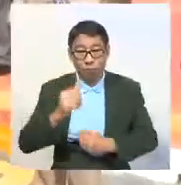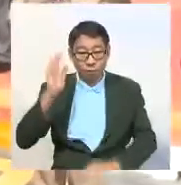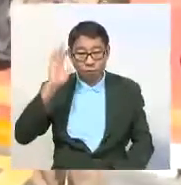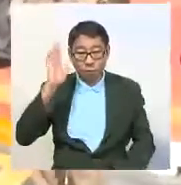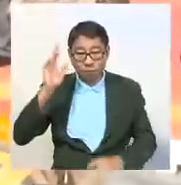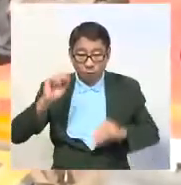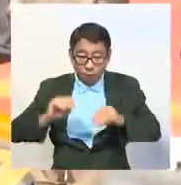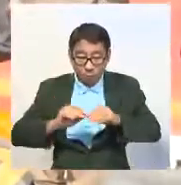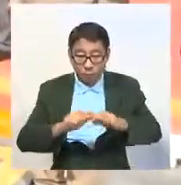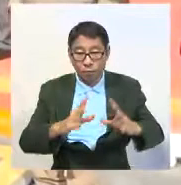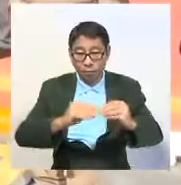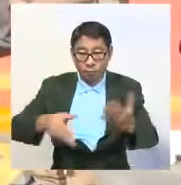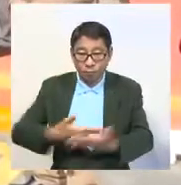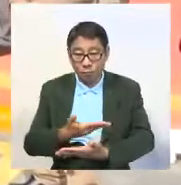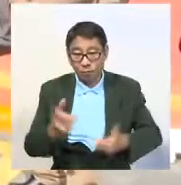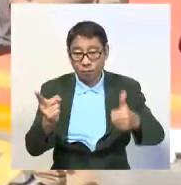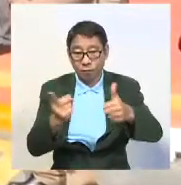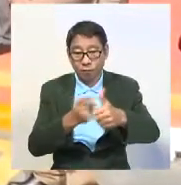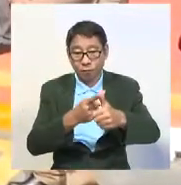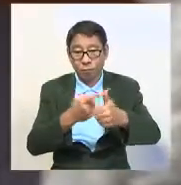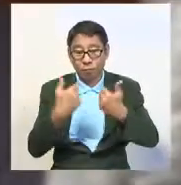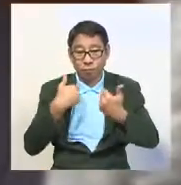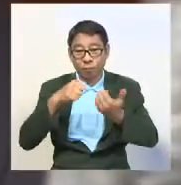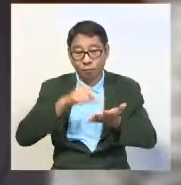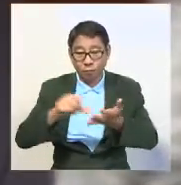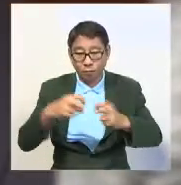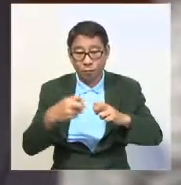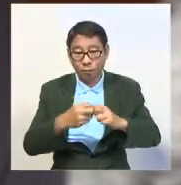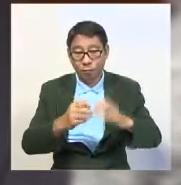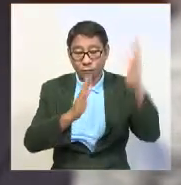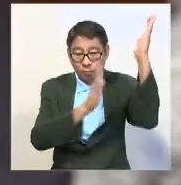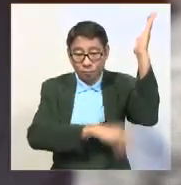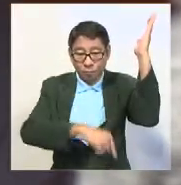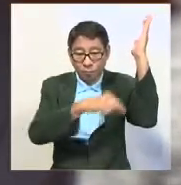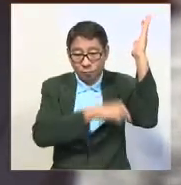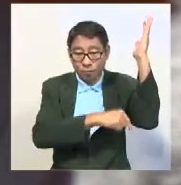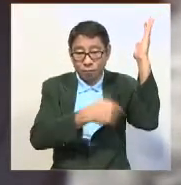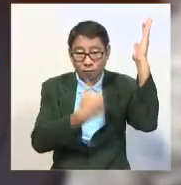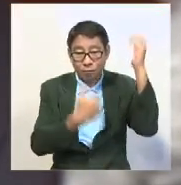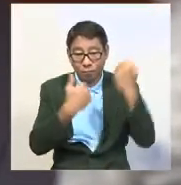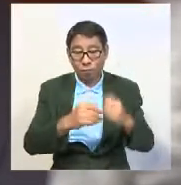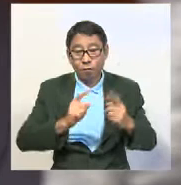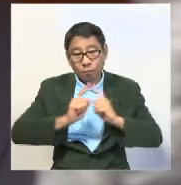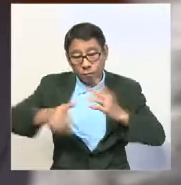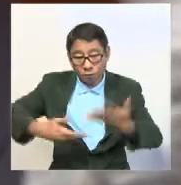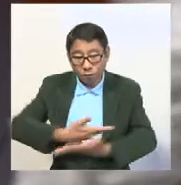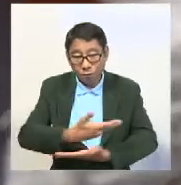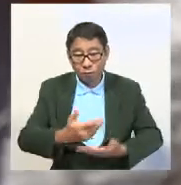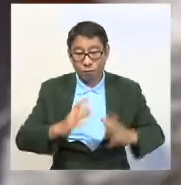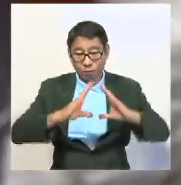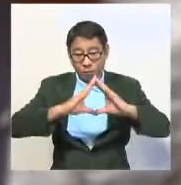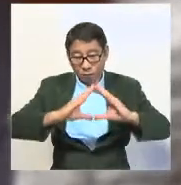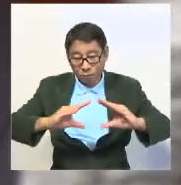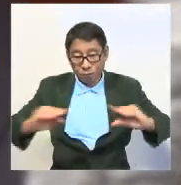ลประชุมสภาความมั่นคงนัดแรกว่าการแก้ปัญหาจังหวัดชายแดนภาคใต้โดยเฉพาะการพูดคุยเพื่อสัน